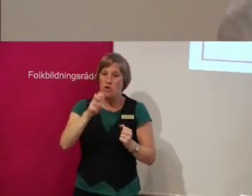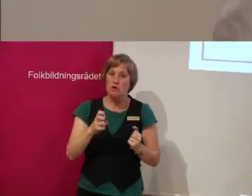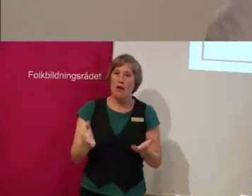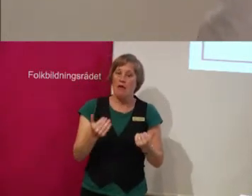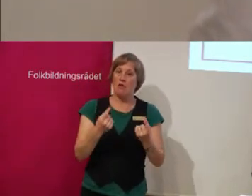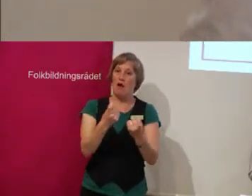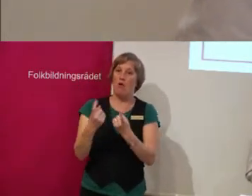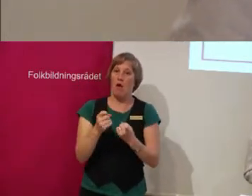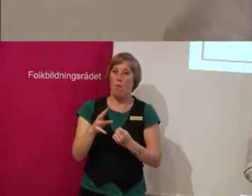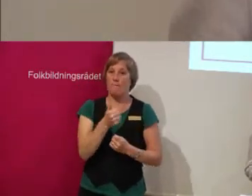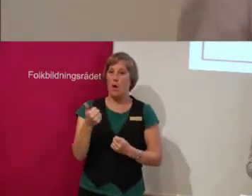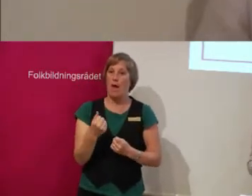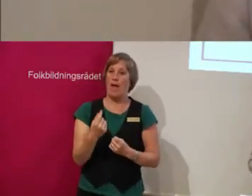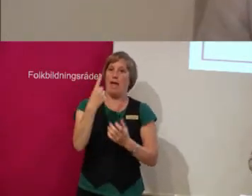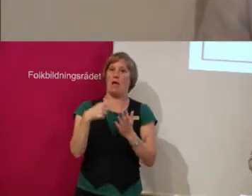gång.